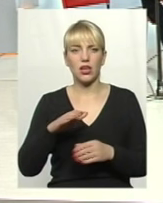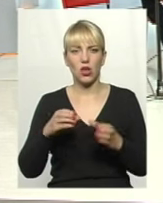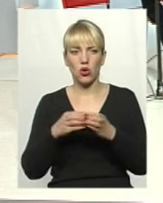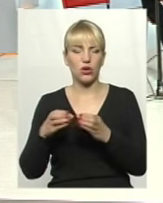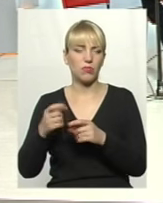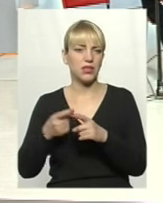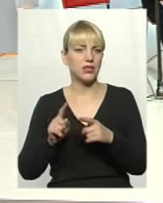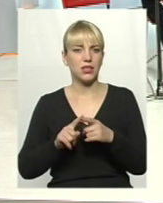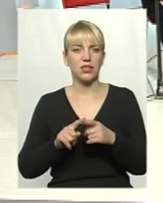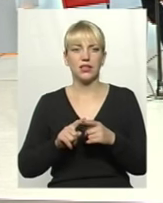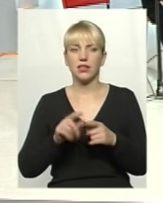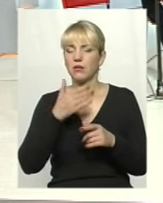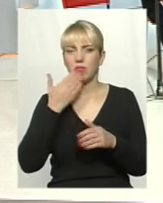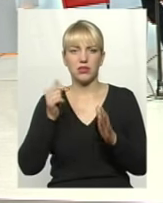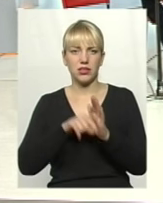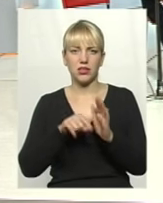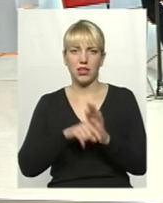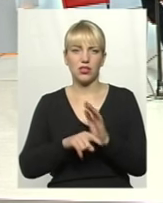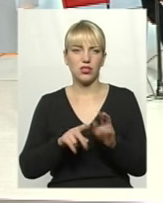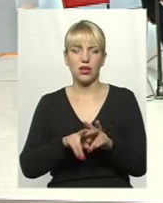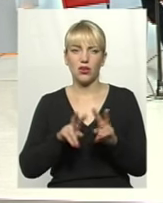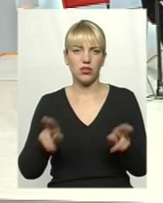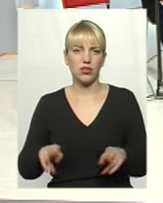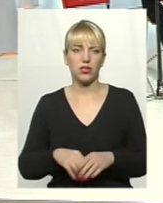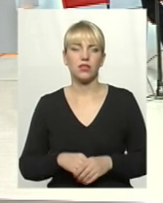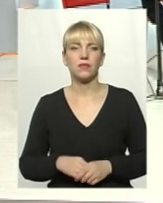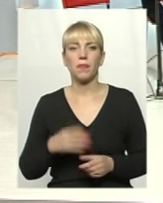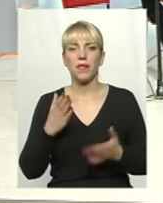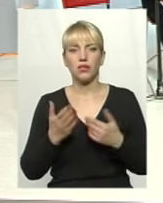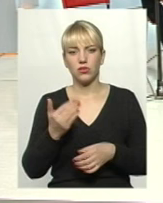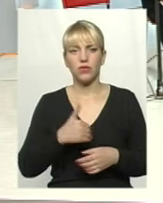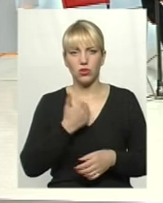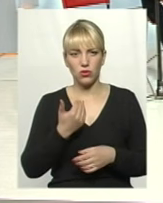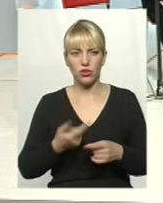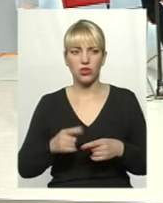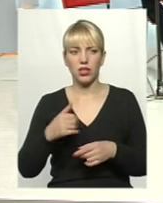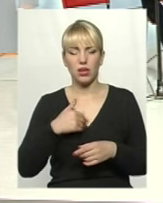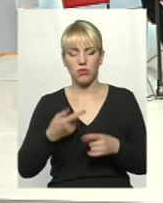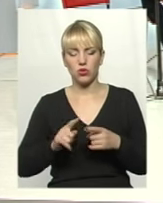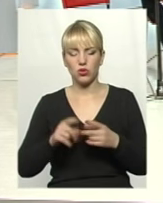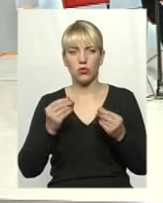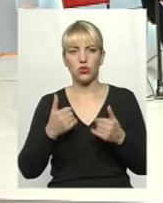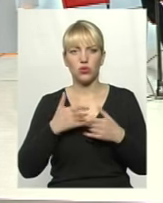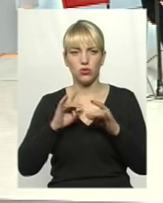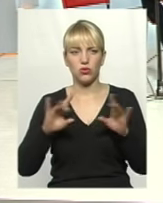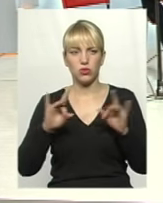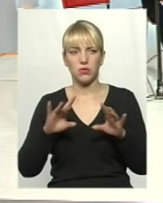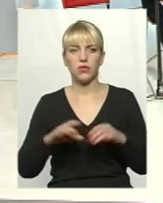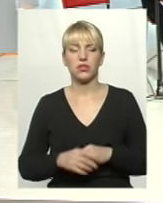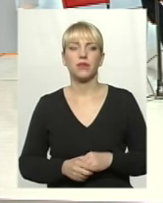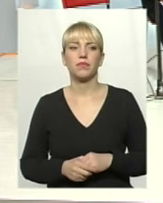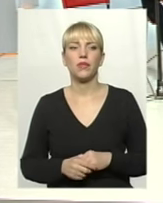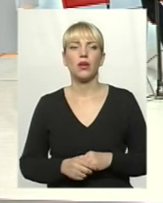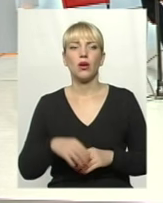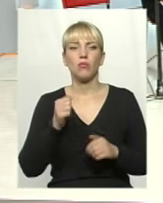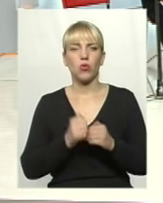всіх, значення? Всіх разом, так. Да. Тому, якщо ви хочете, я трошки про ці кошти хочу розповісти. По